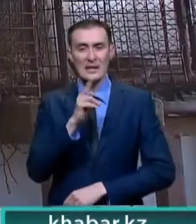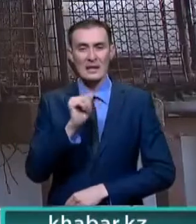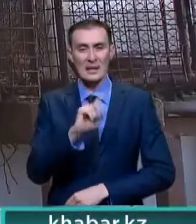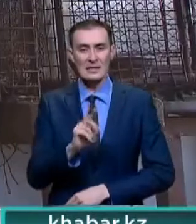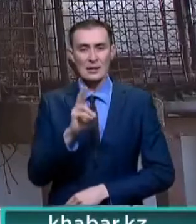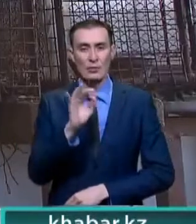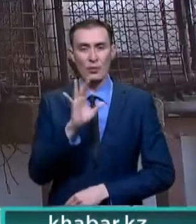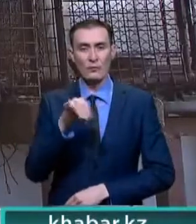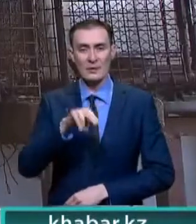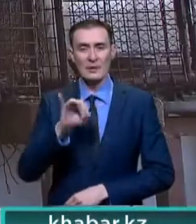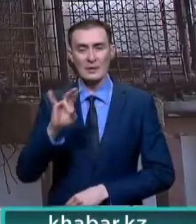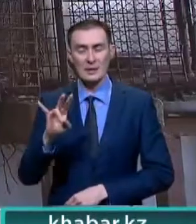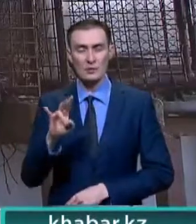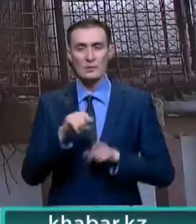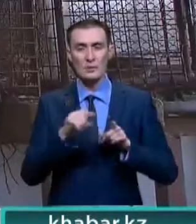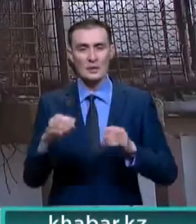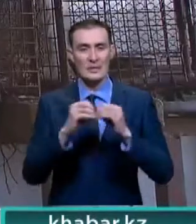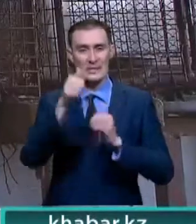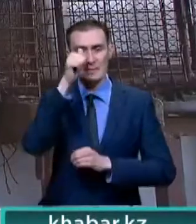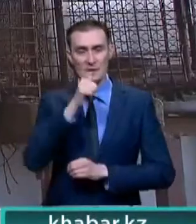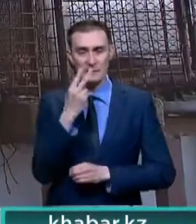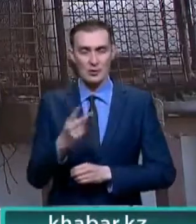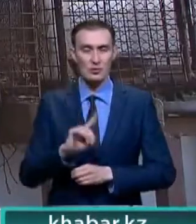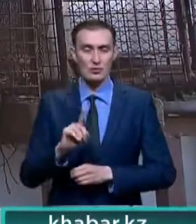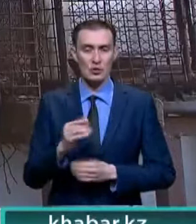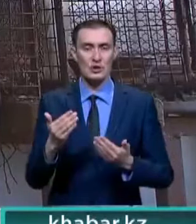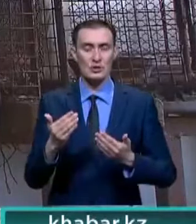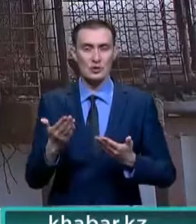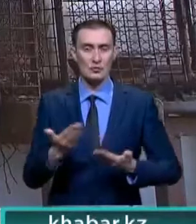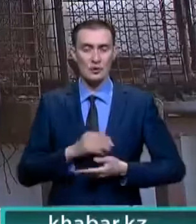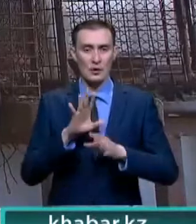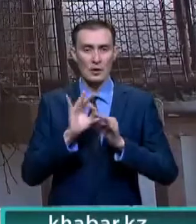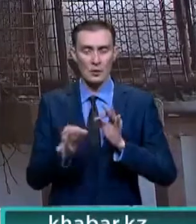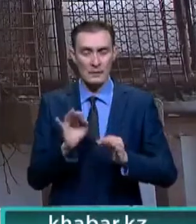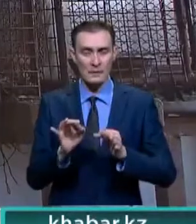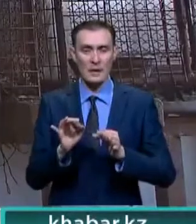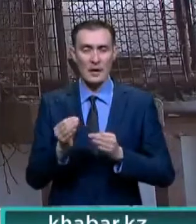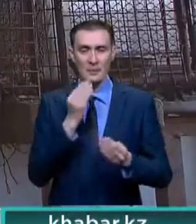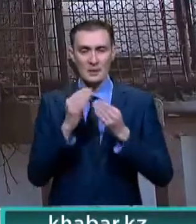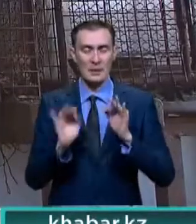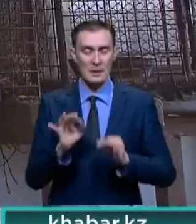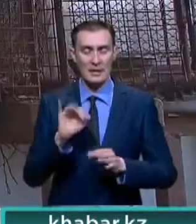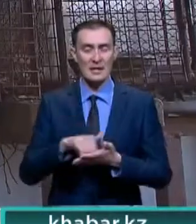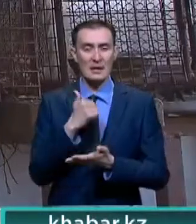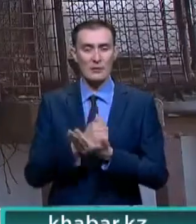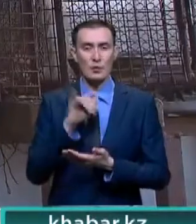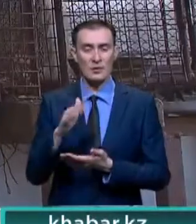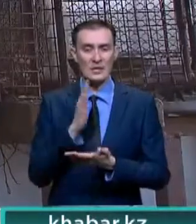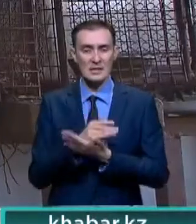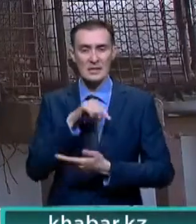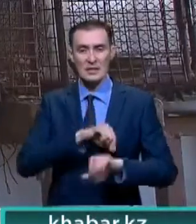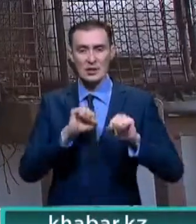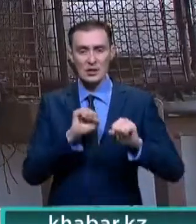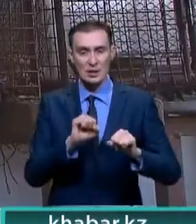«КазКовид-Ин». Прошло уже 10 месяцев, и, как видим, животные чувствуют себя вполне хорошо, активный и нормальный аппетит. И самое главное, у них выработался